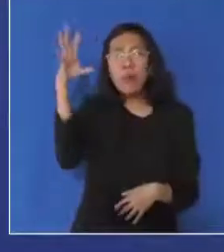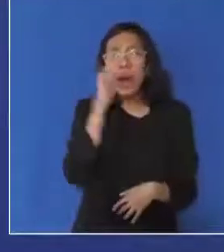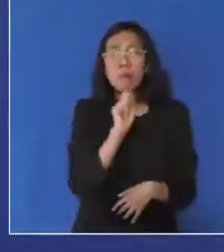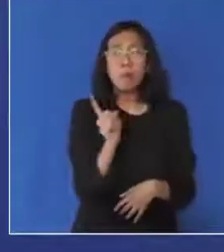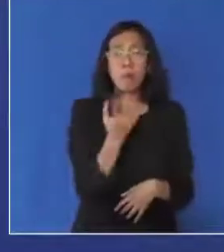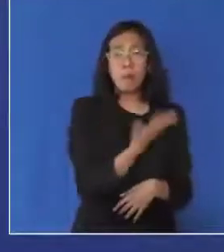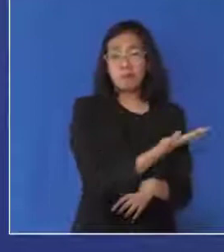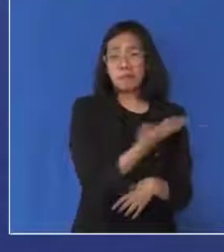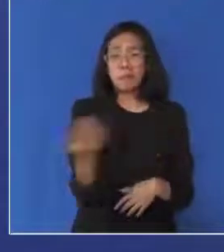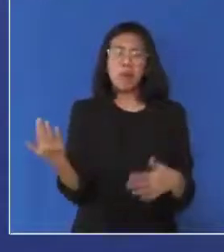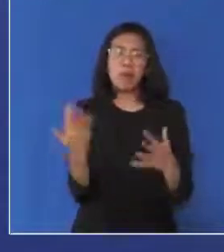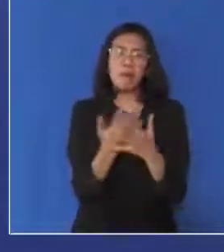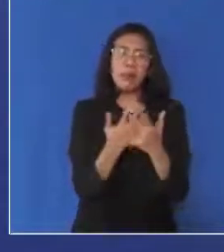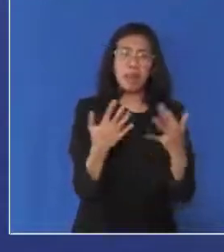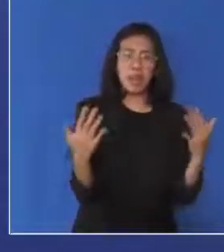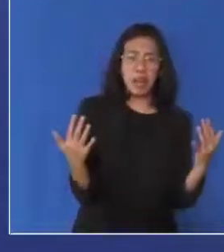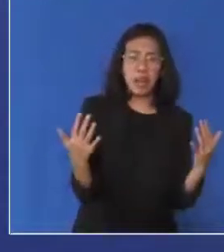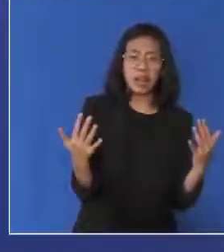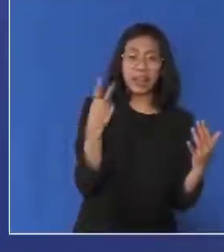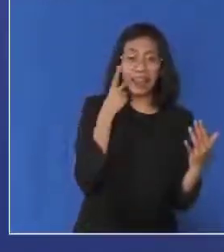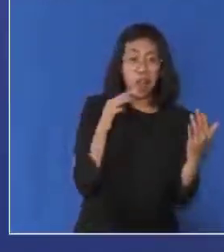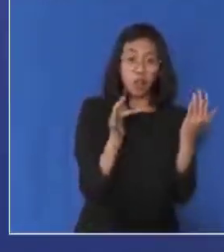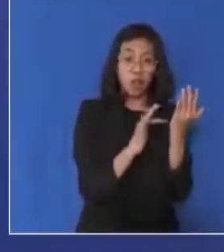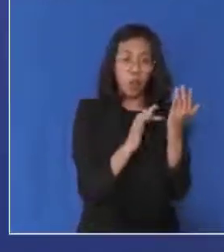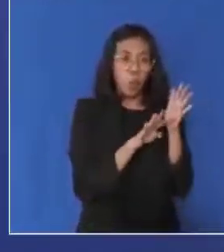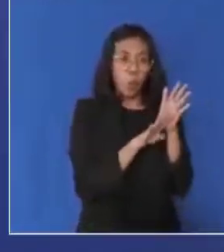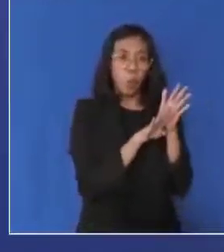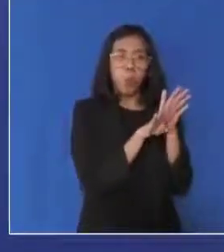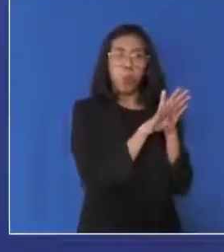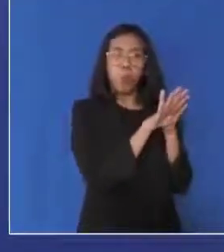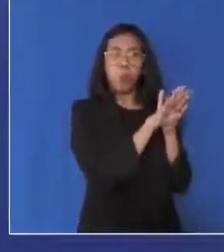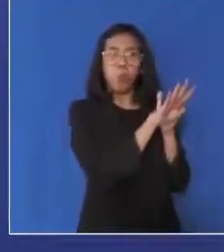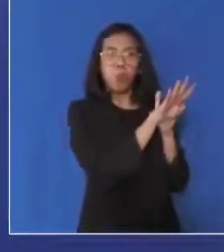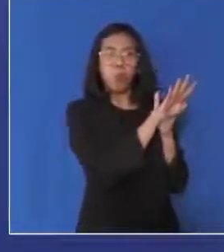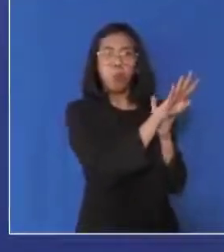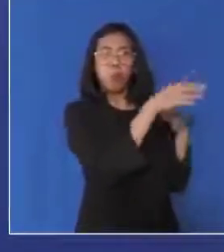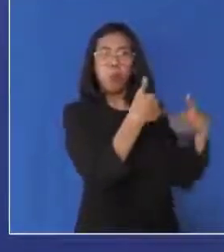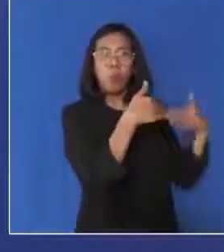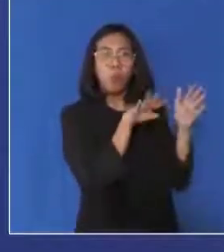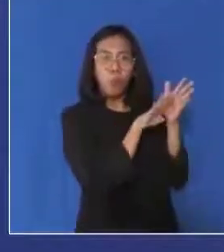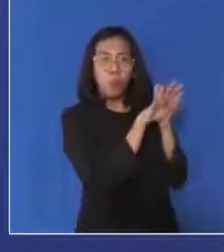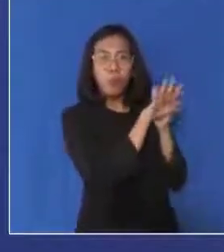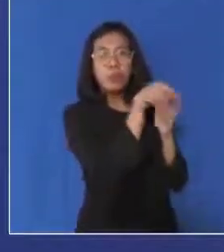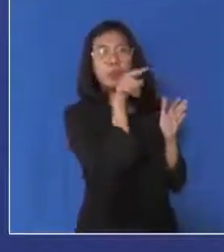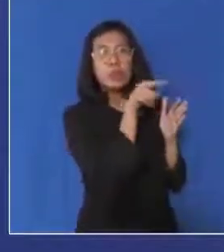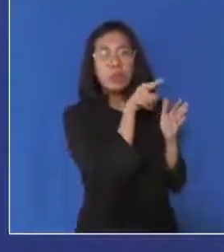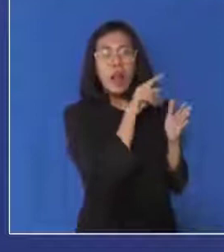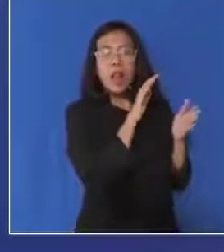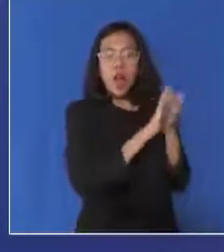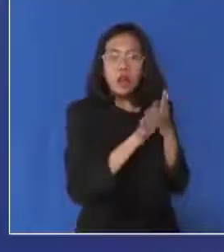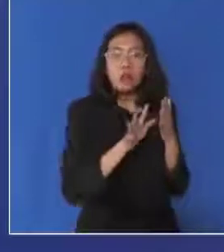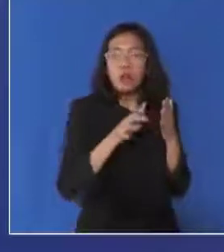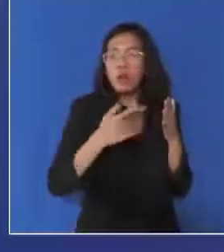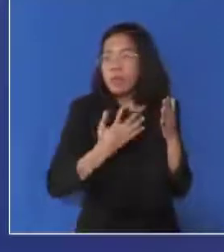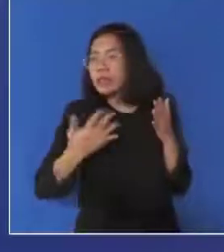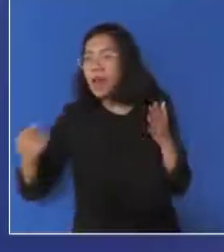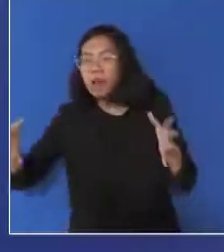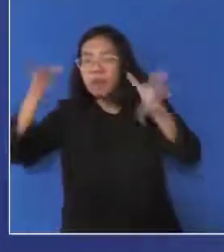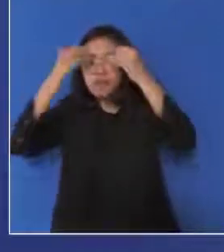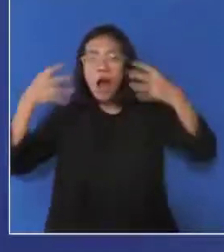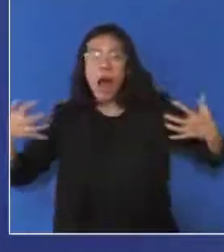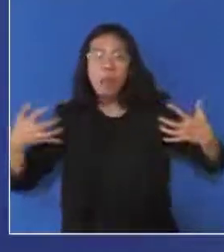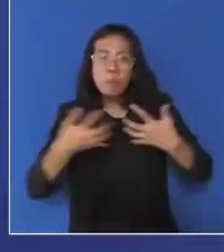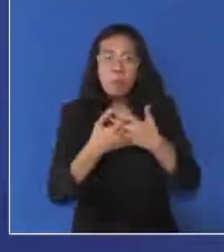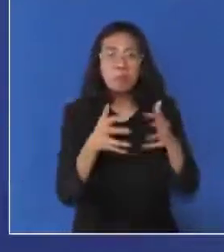ternyata untuk mengimbangi kemajuan teknologi ini tidak bisa langsung bisa beradaptasi